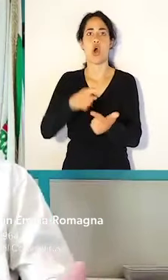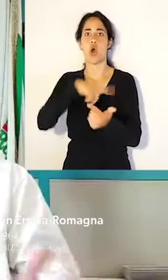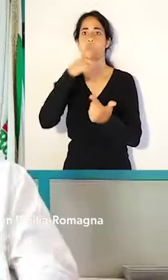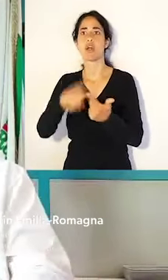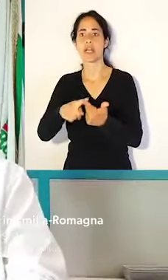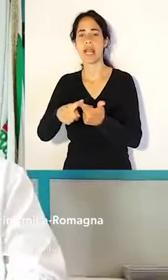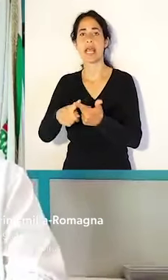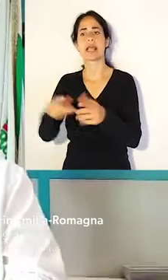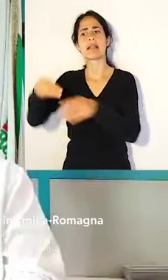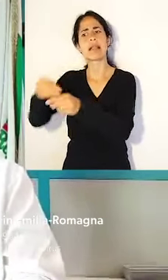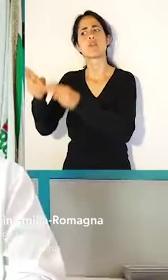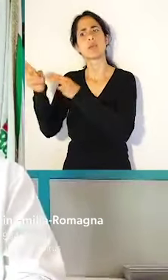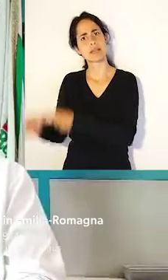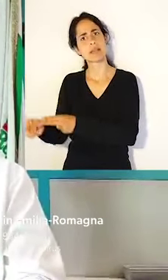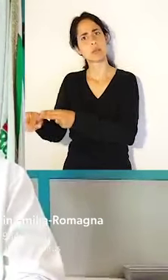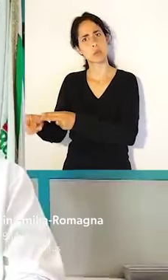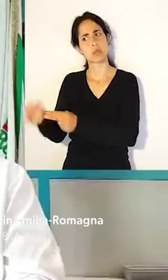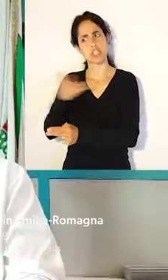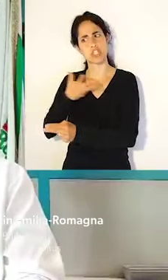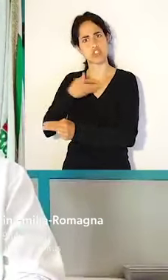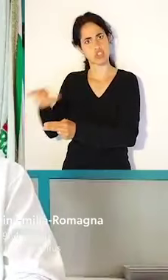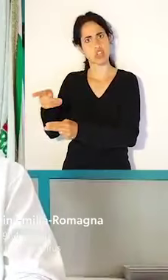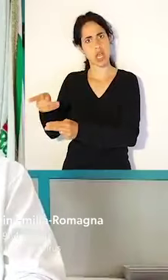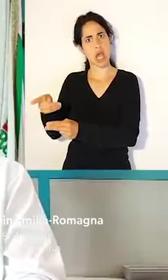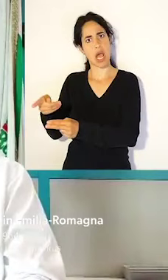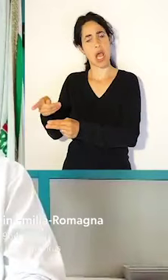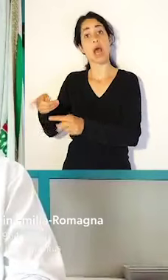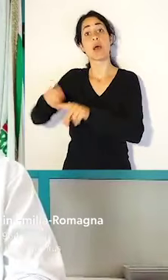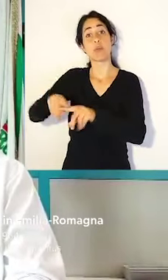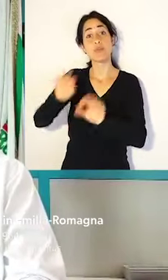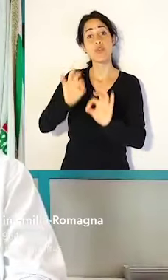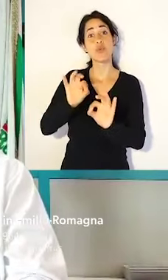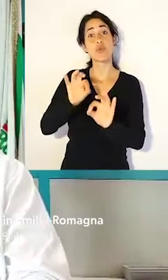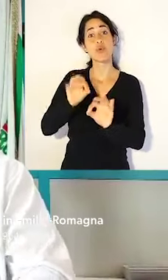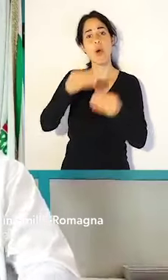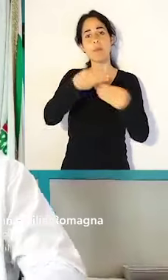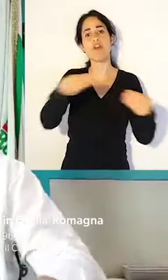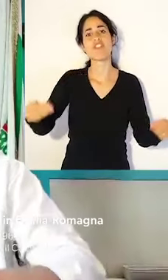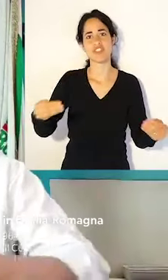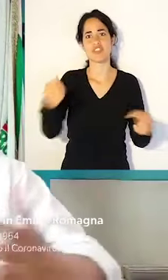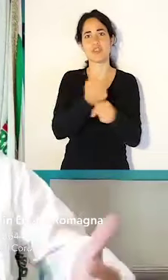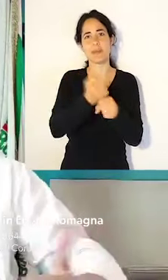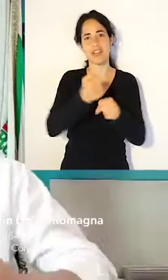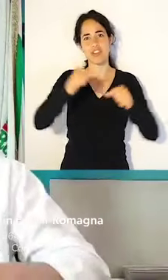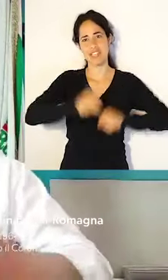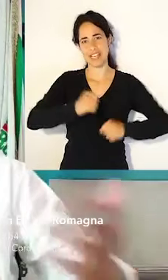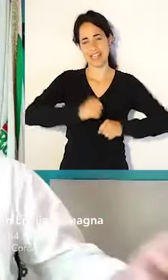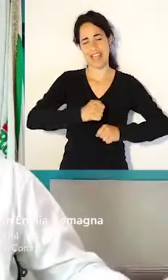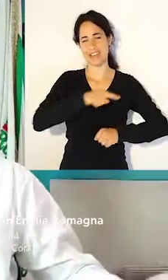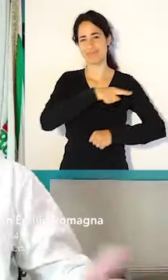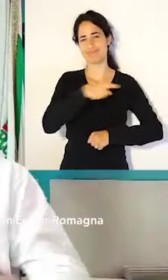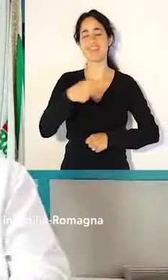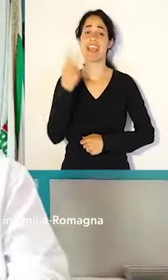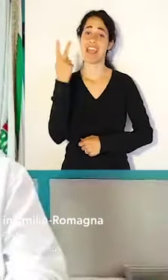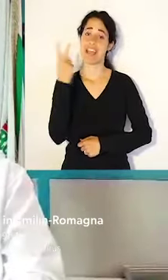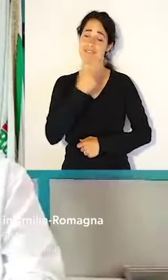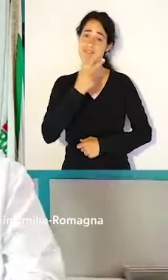contrattuali esistenti, quelli che sono gli operatori sanitari, anche se non bastano certamente, non basta il